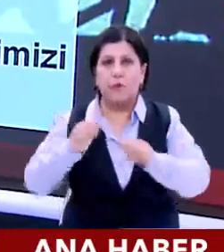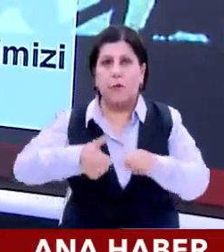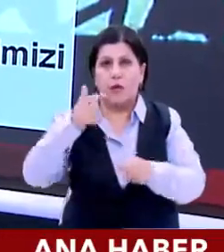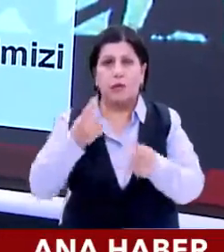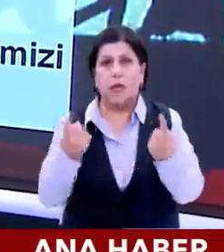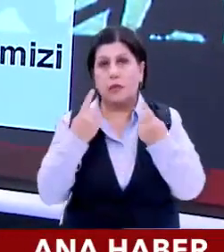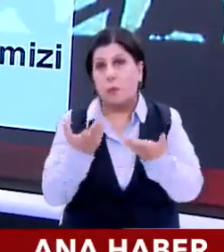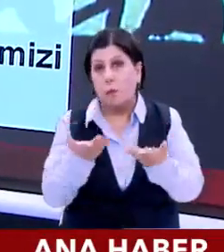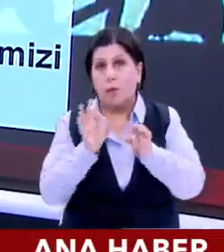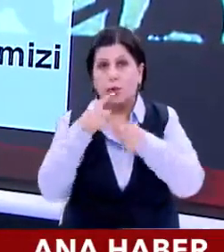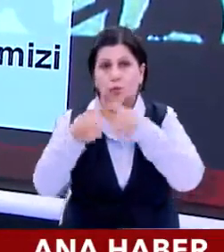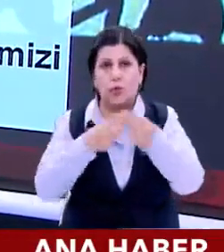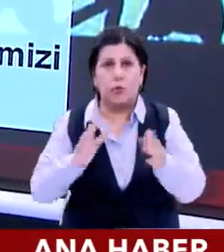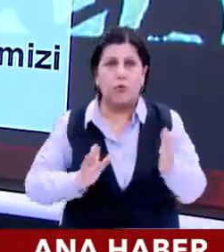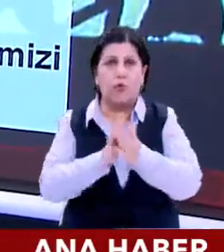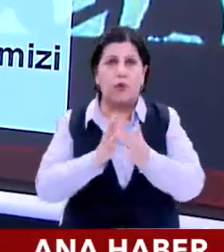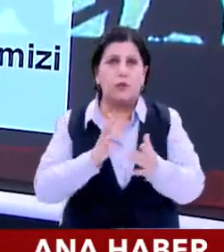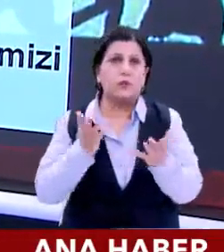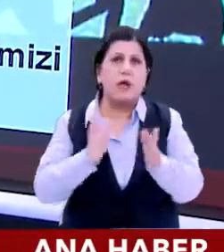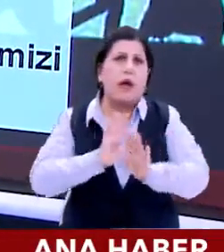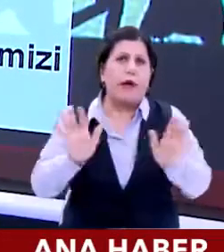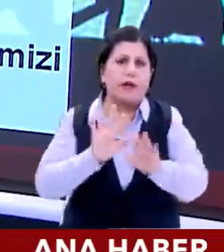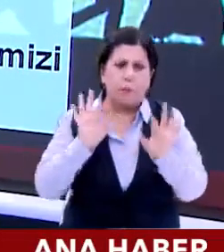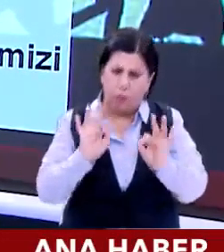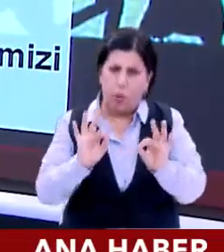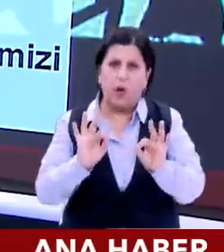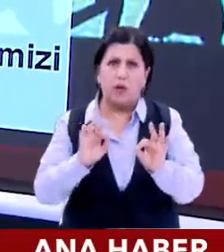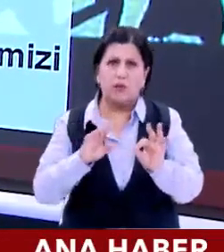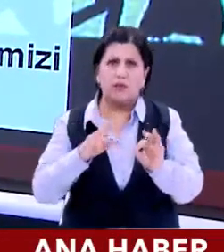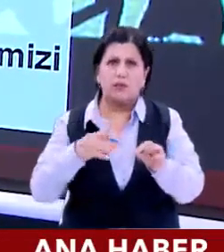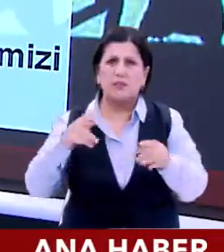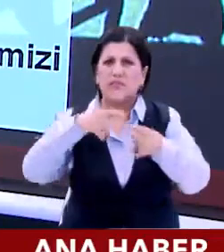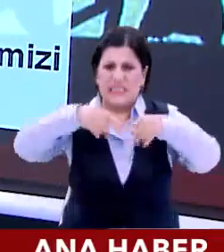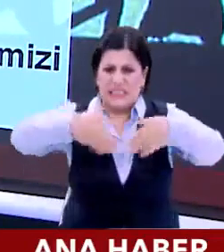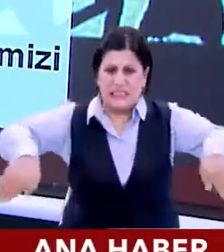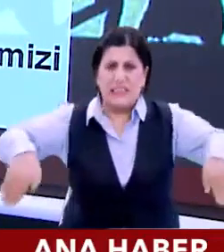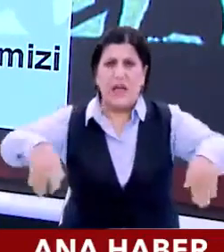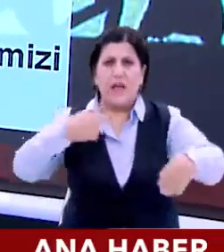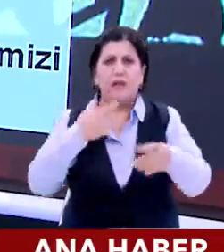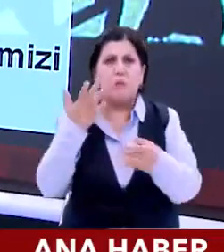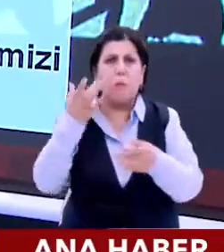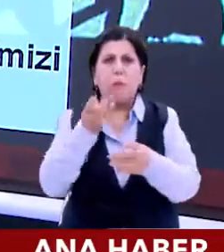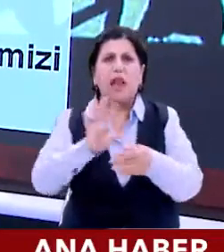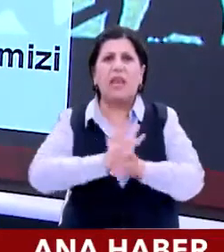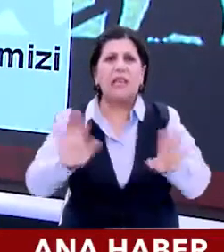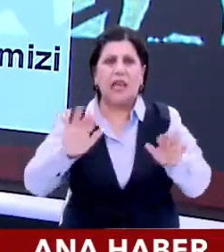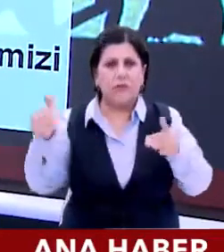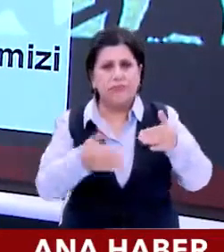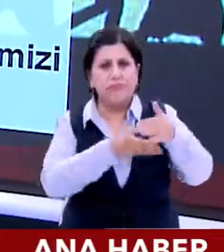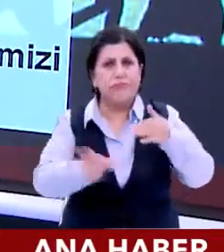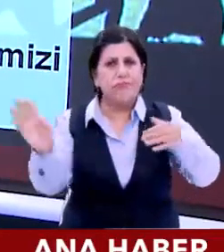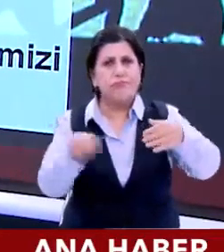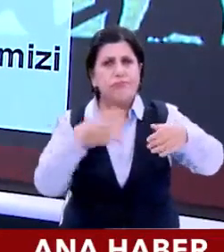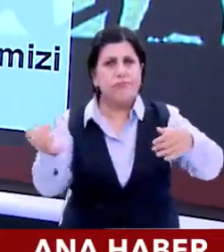etkileşim böyle söylüyor muhalefet ısrarla Hayır böyle değil sınırlar kevgire döndü diyor girenin çıkan belli değil diyor oradaki vatandaşlar